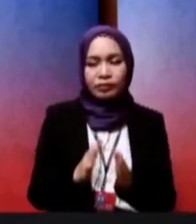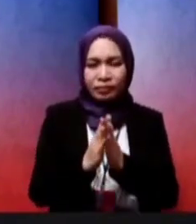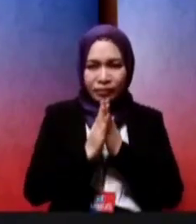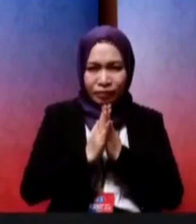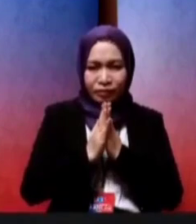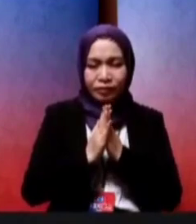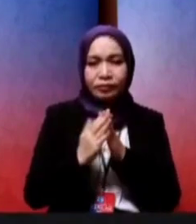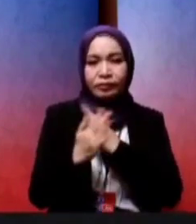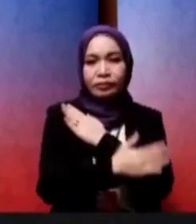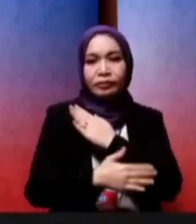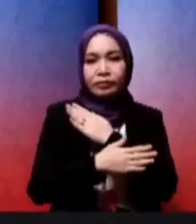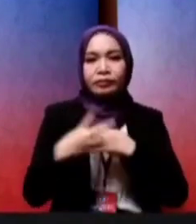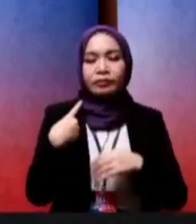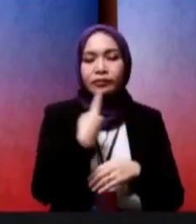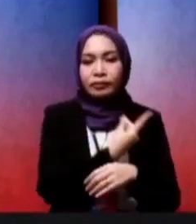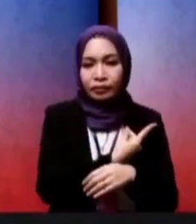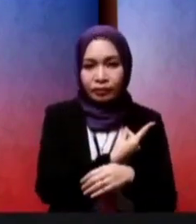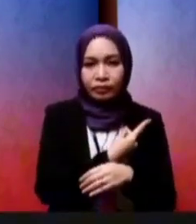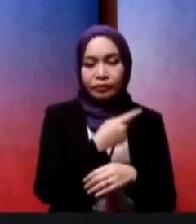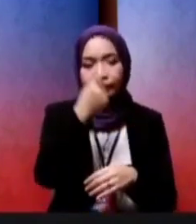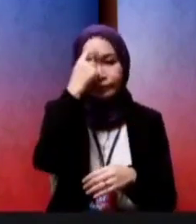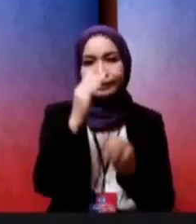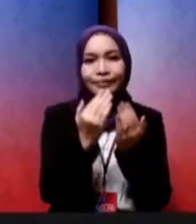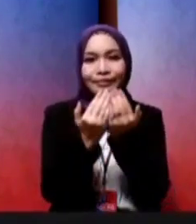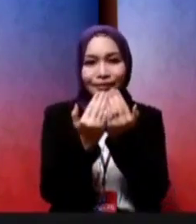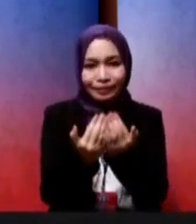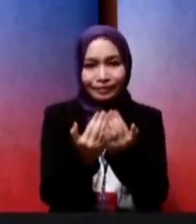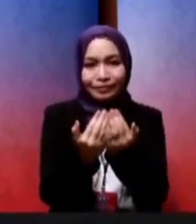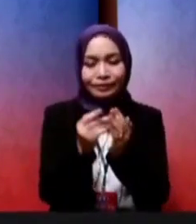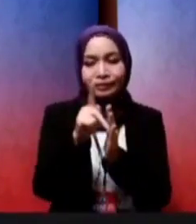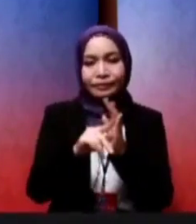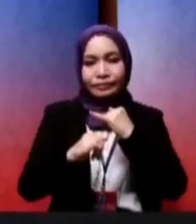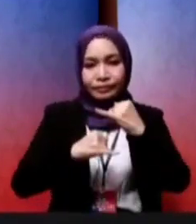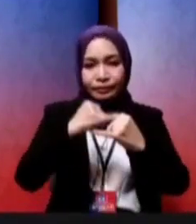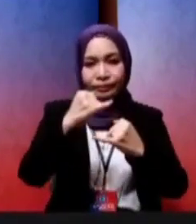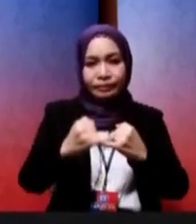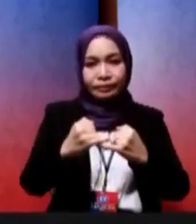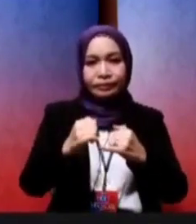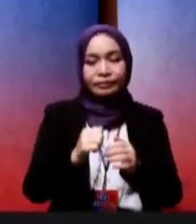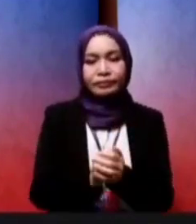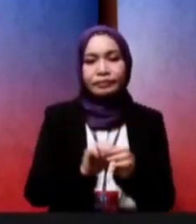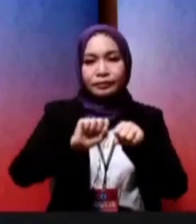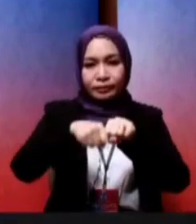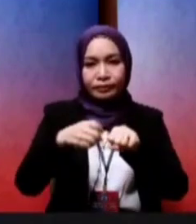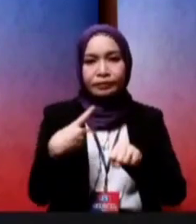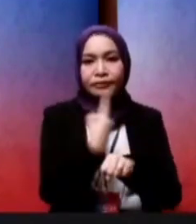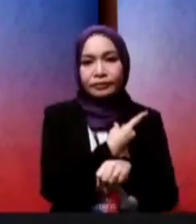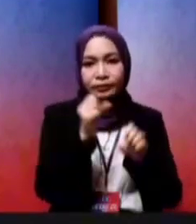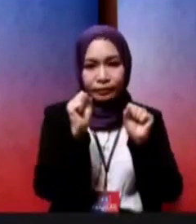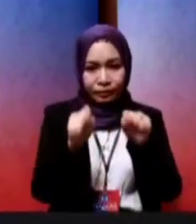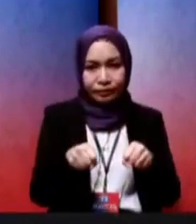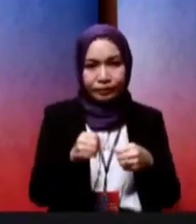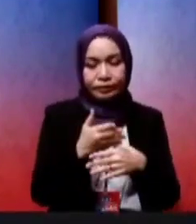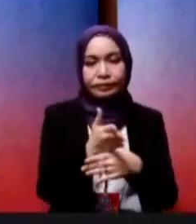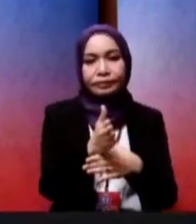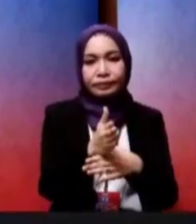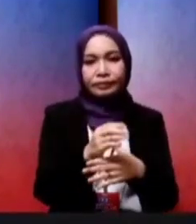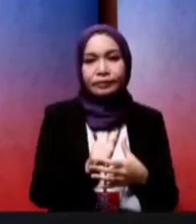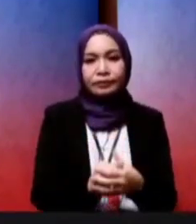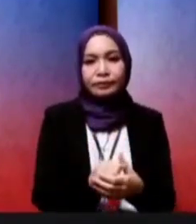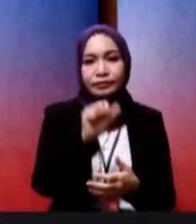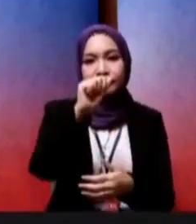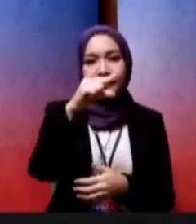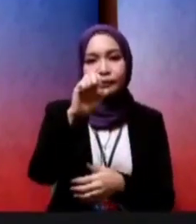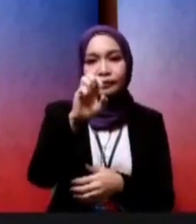kejayaan beliau pastikan kita kekal kejayaan ini supaya kita boleh meneruskan agenda bagi berkebajikan untuk